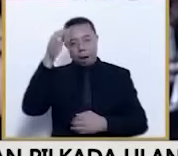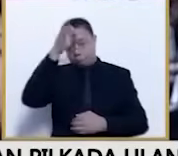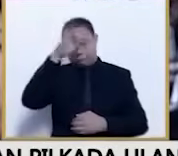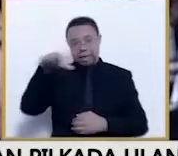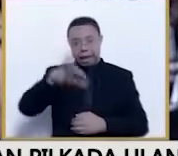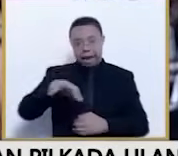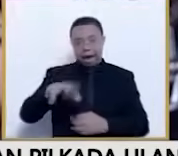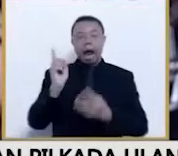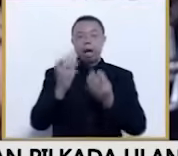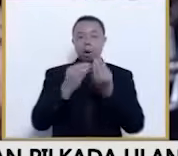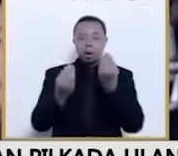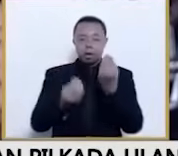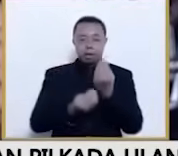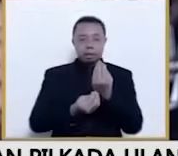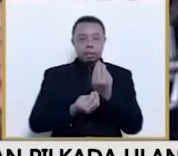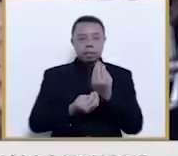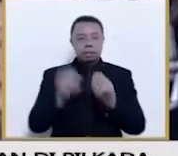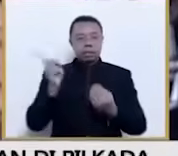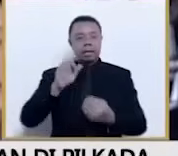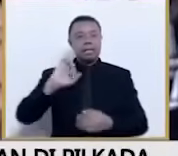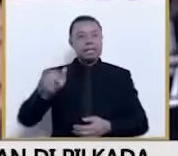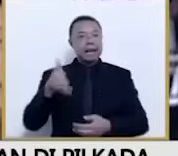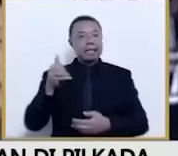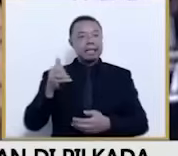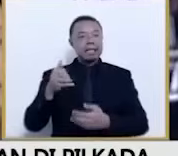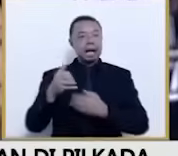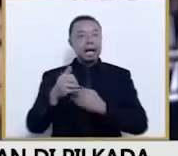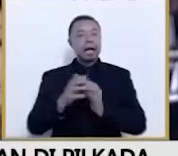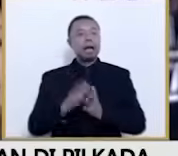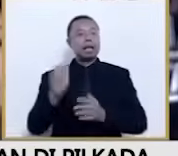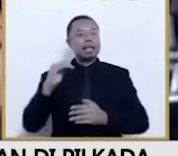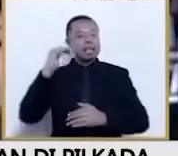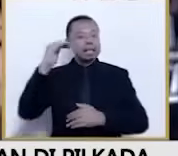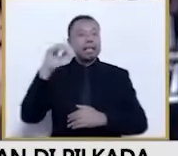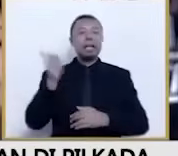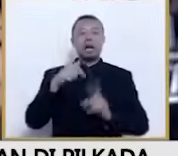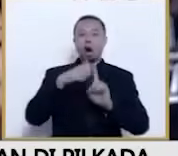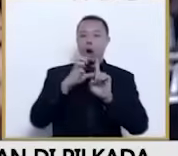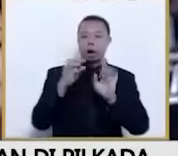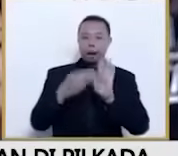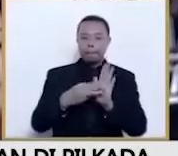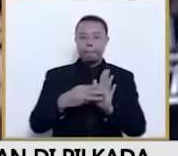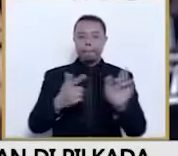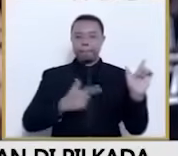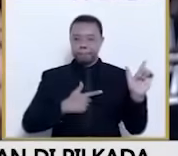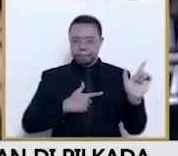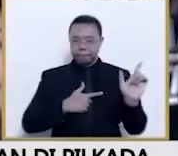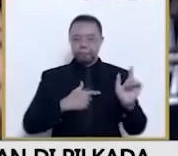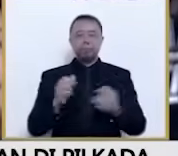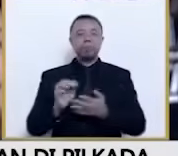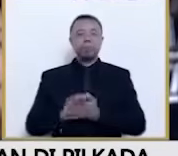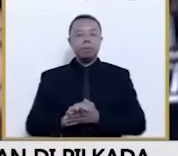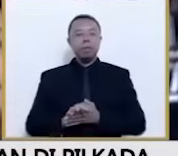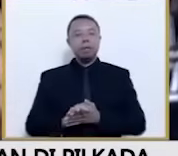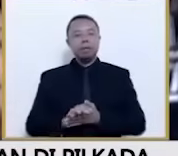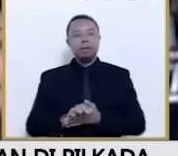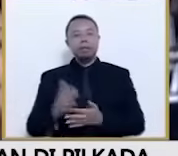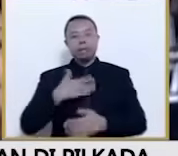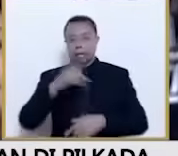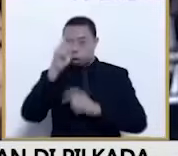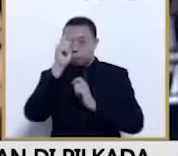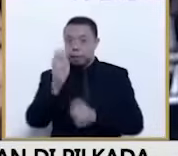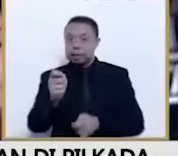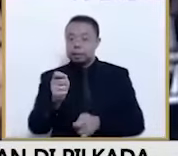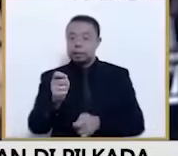yang mewakili dari Kejaksaan, dari Kodam Jaya. Yang kami hormati